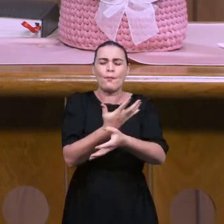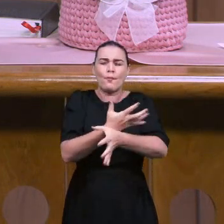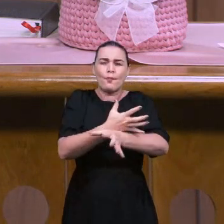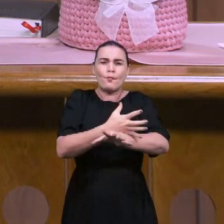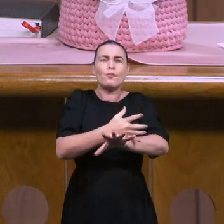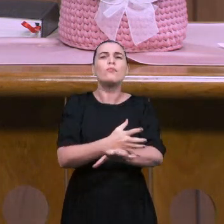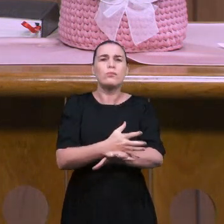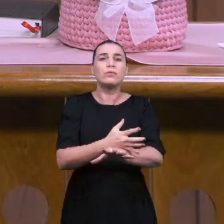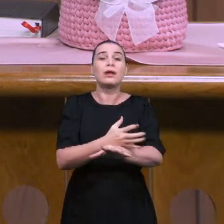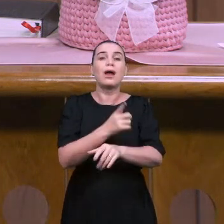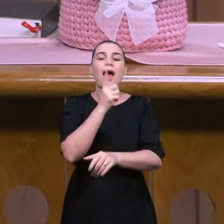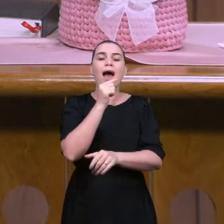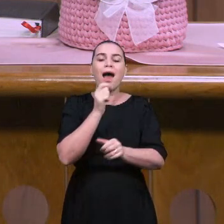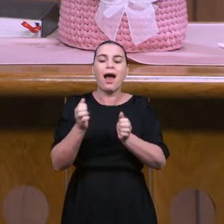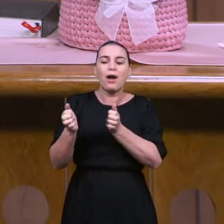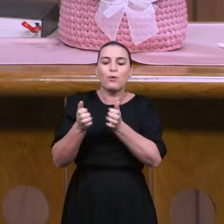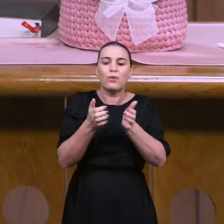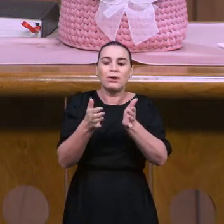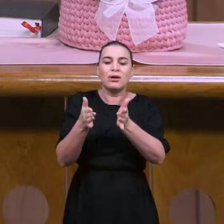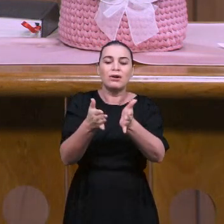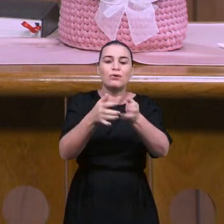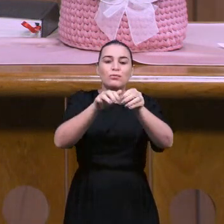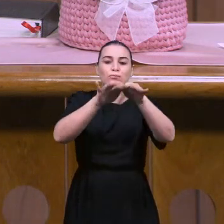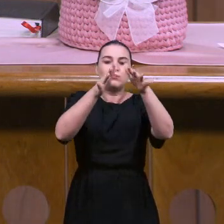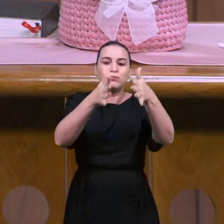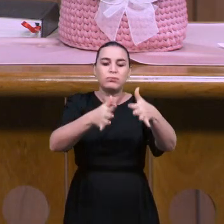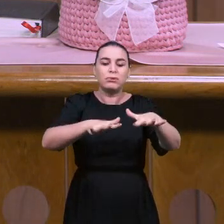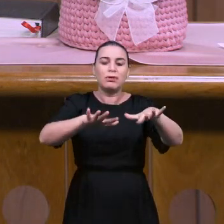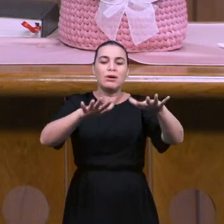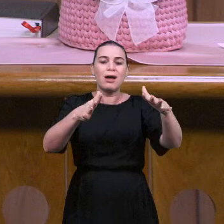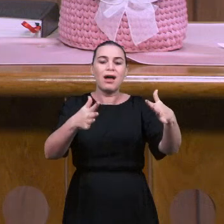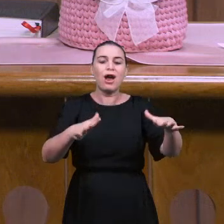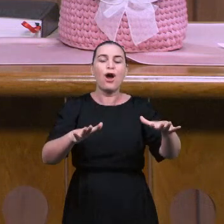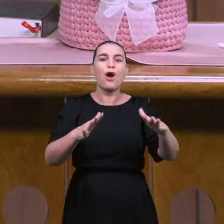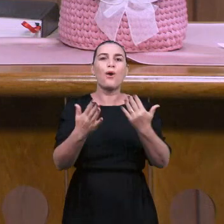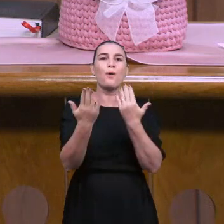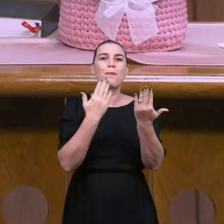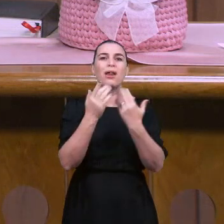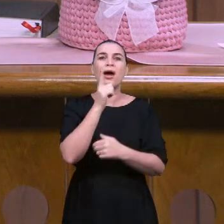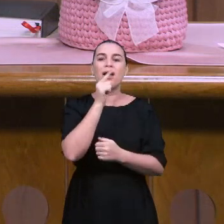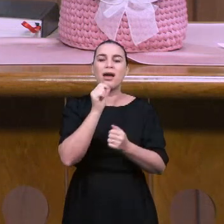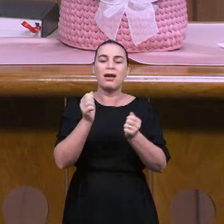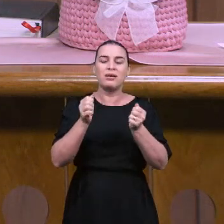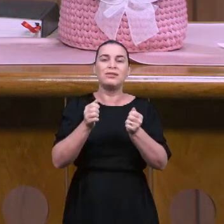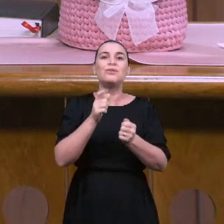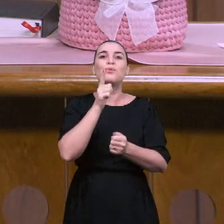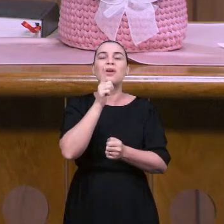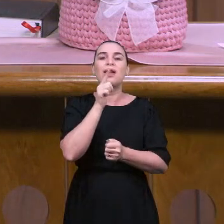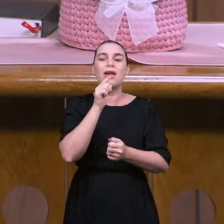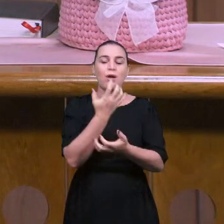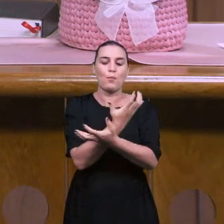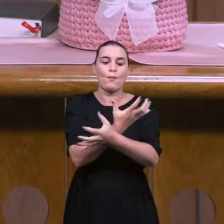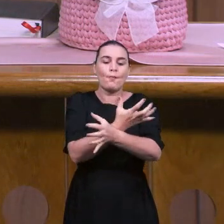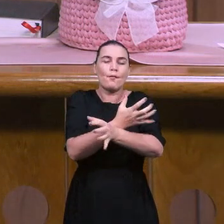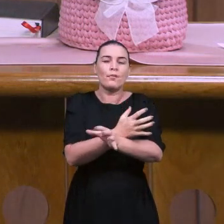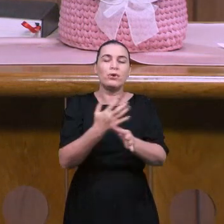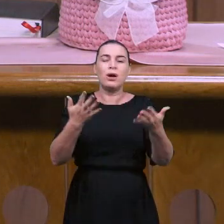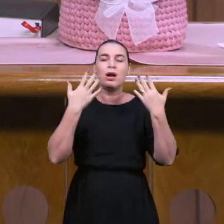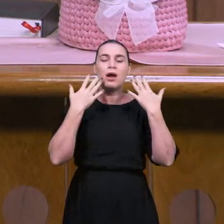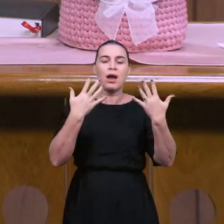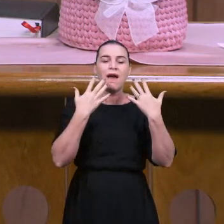de l'autre côté qui était dans le désert. Quand le fleuve déborde, il dit, les déserts vont se remplir de